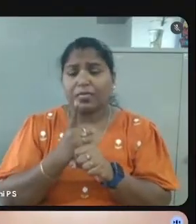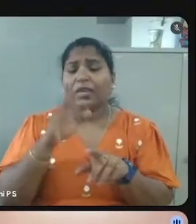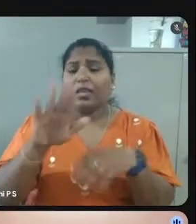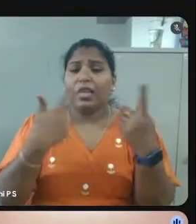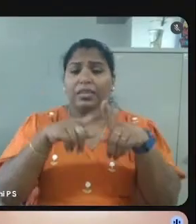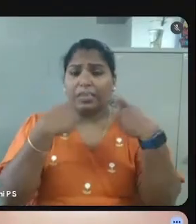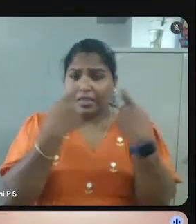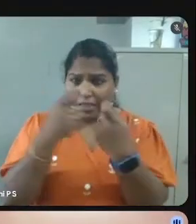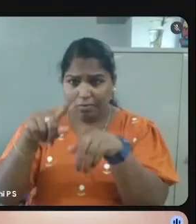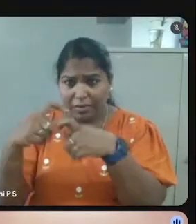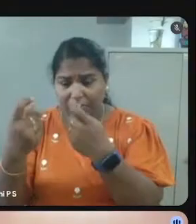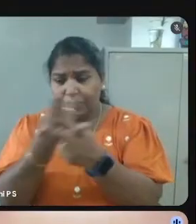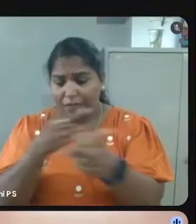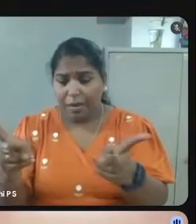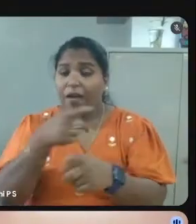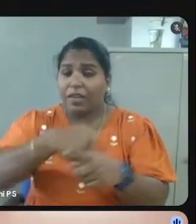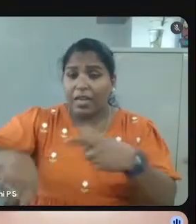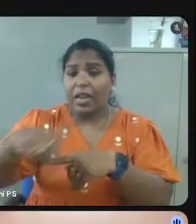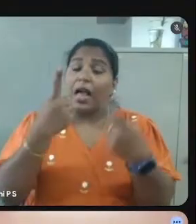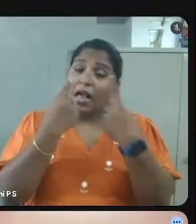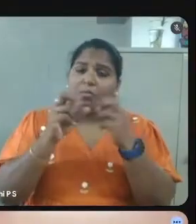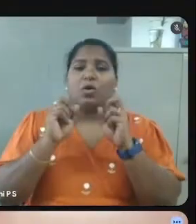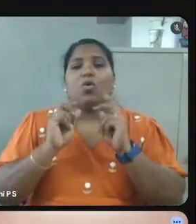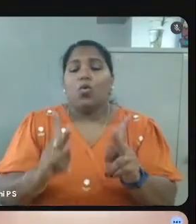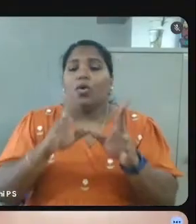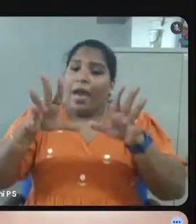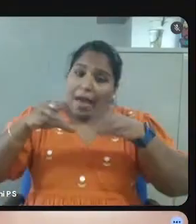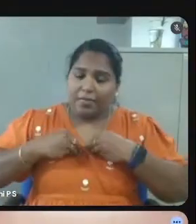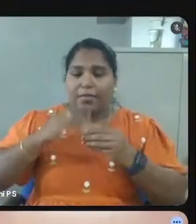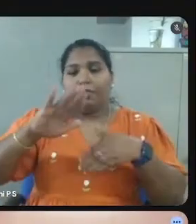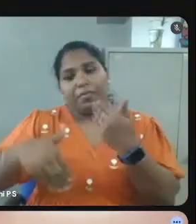ഉണ്ടായിരിക്കും. ആ ടീമിന്റെ അസസ്മെന്റ് കൂടി നമുക്കത് ചെയ്യാൻ സാധ്യമുണ്ട്.